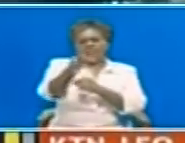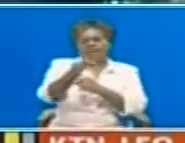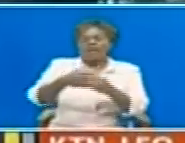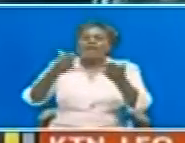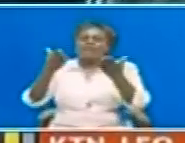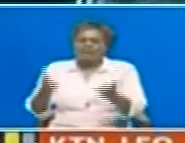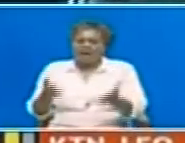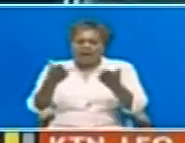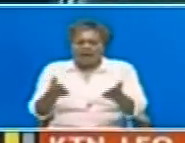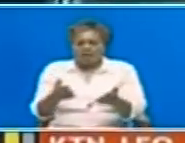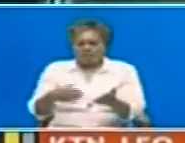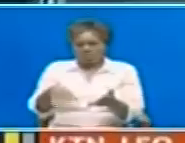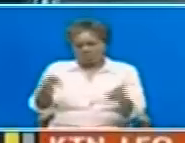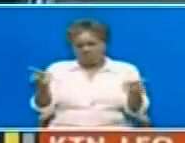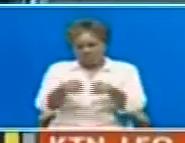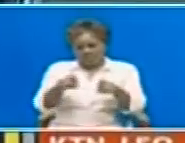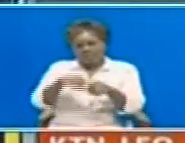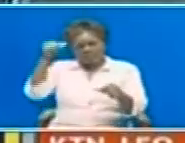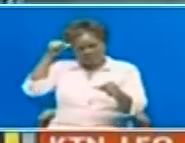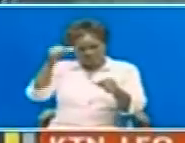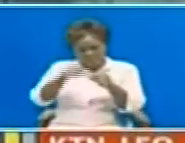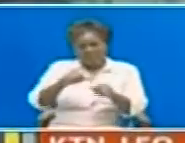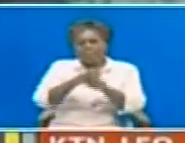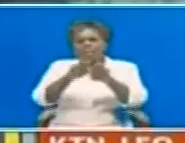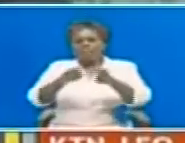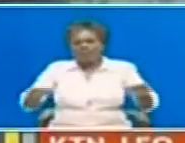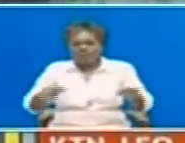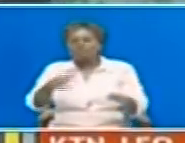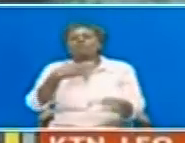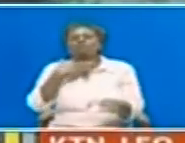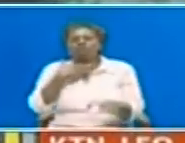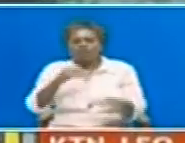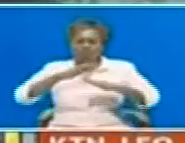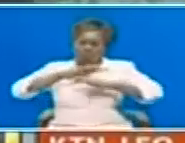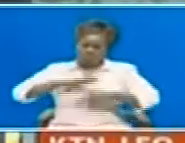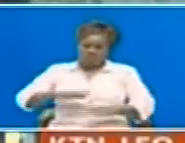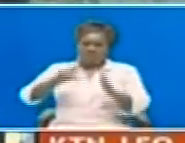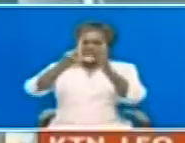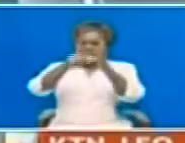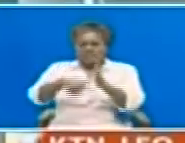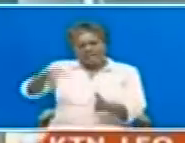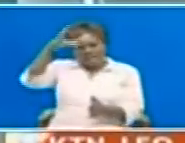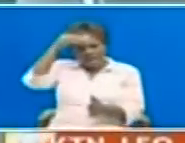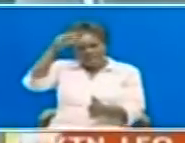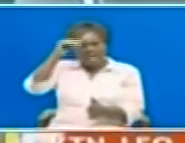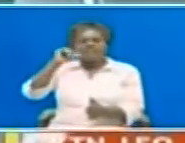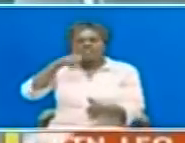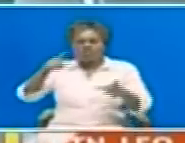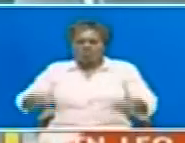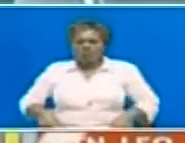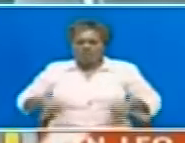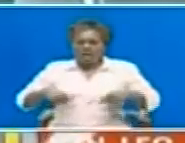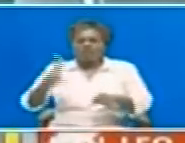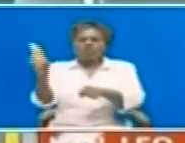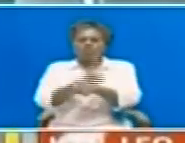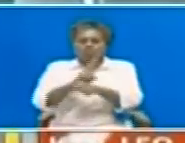Kwa sasa hapa kutasalia kiamboni kwake Purity hadi atakapopata nafuu, kisha ajifunze maisha mapya ya kutembea kwa